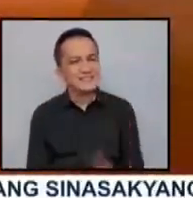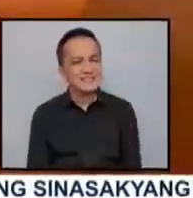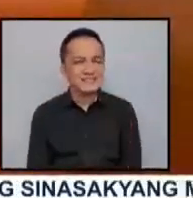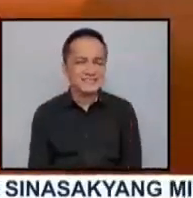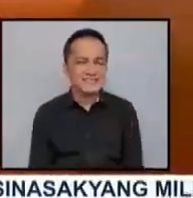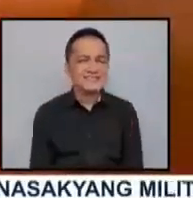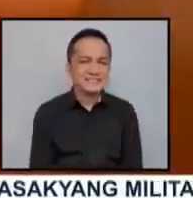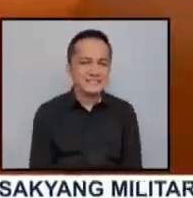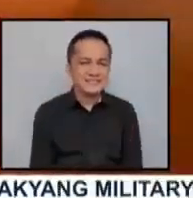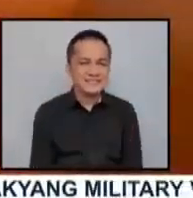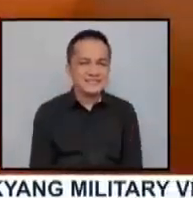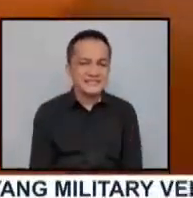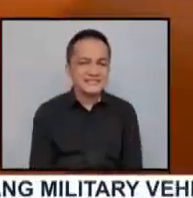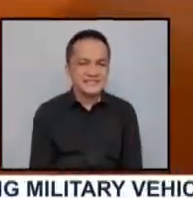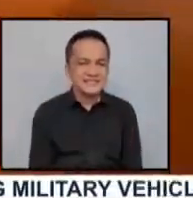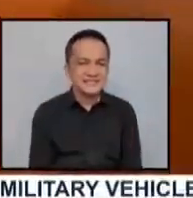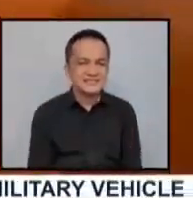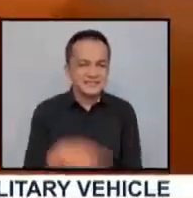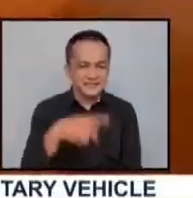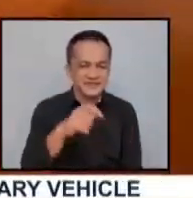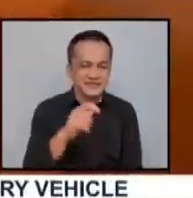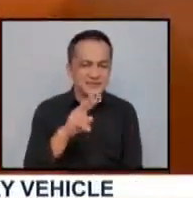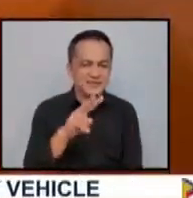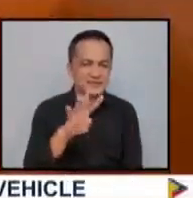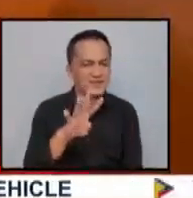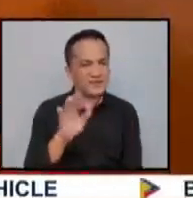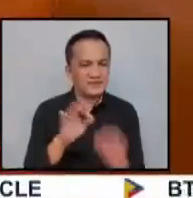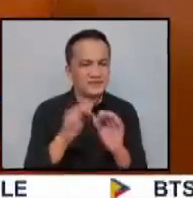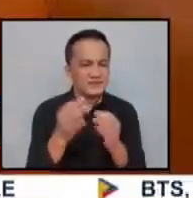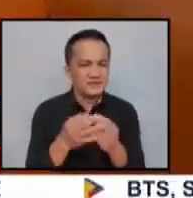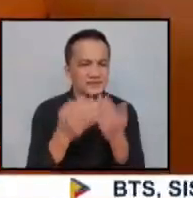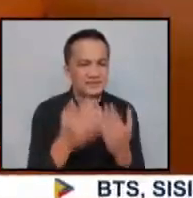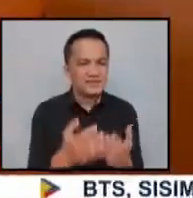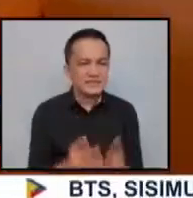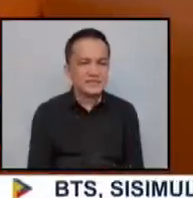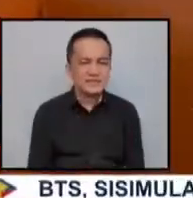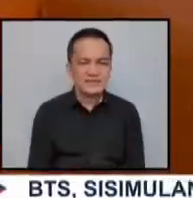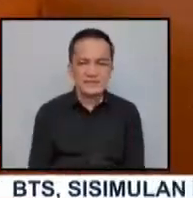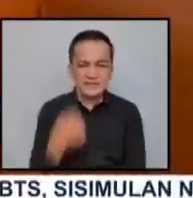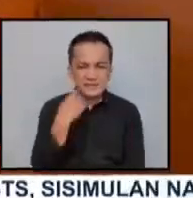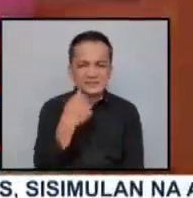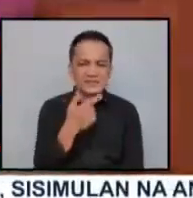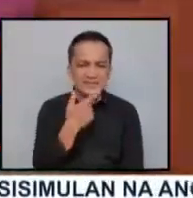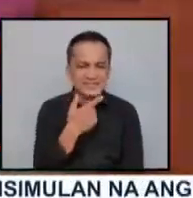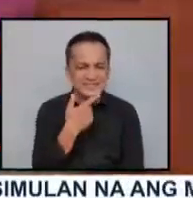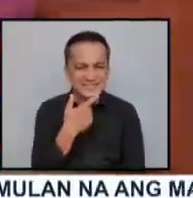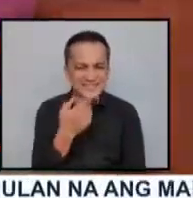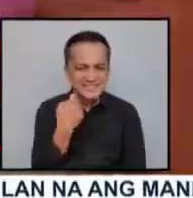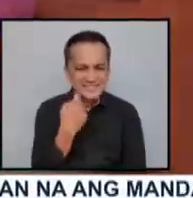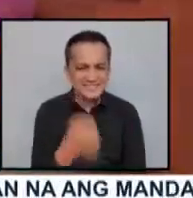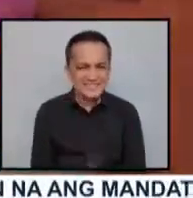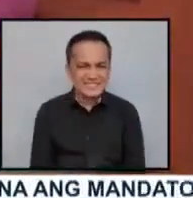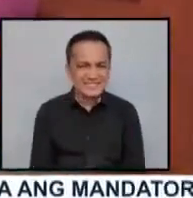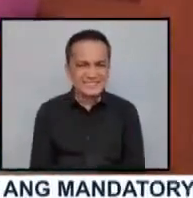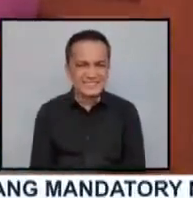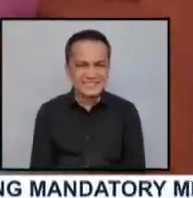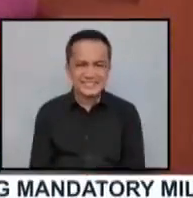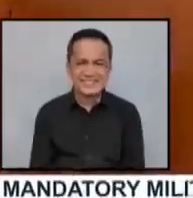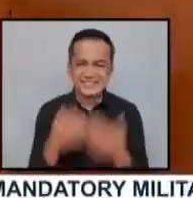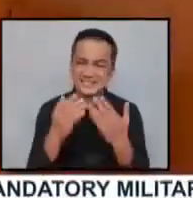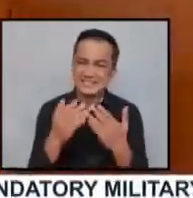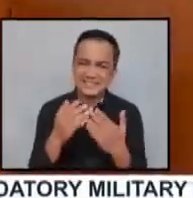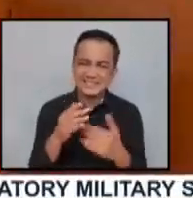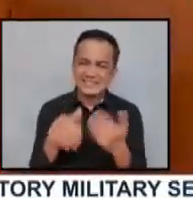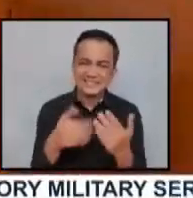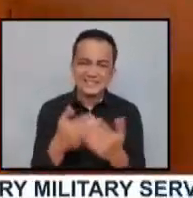my PTV4 family. Actually, natatawa kanina kasi naabot kayo. Kaya ito si Kuya Gilbert. Salamat po sa inyo lahat. Okay, Attorney,